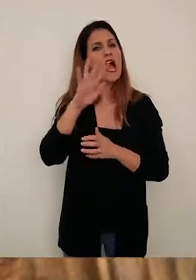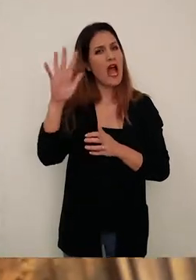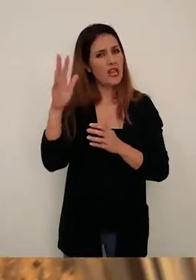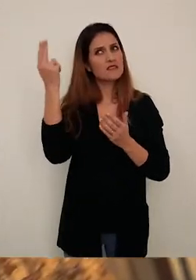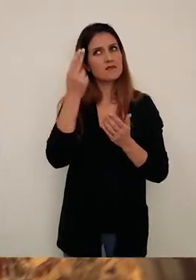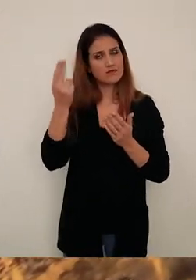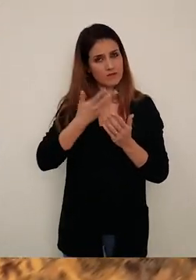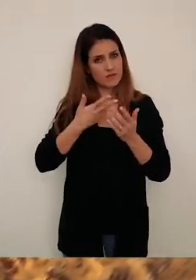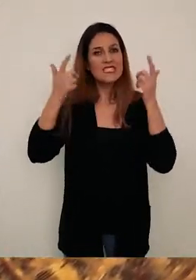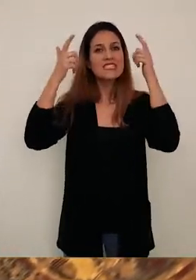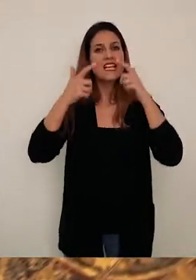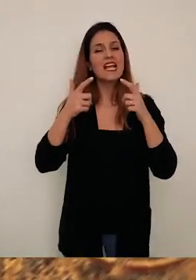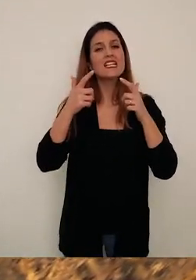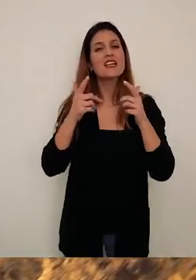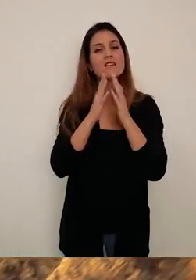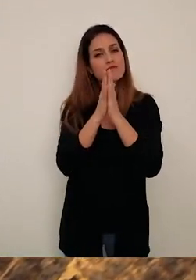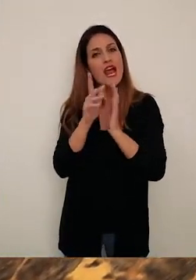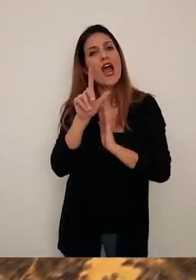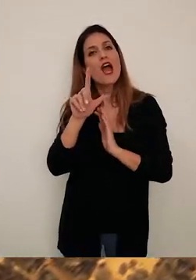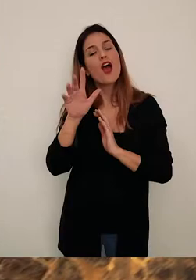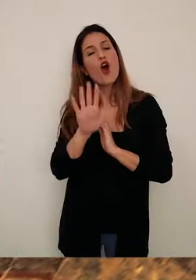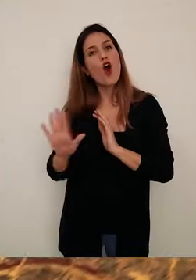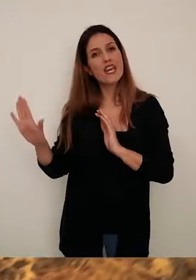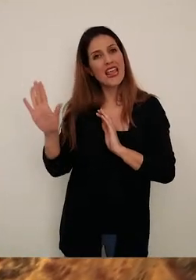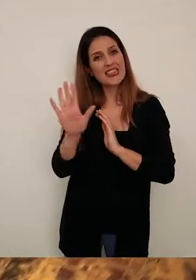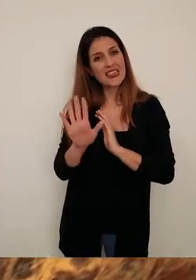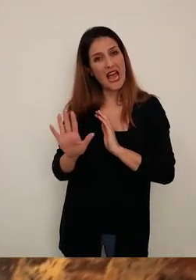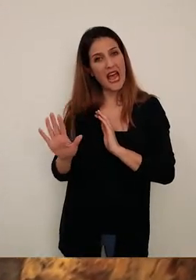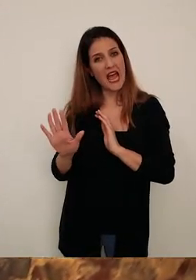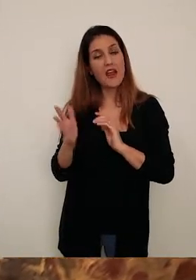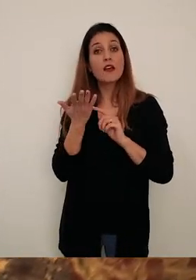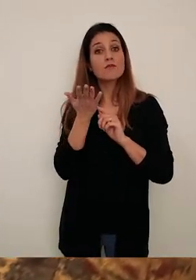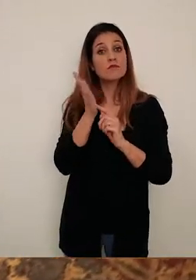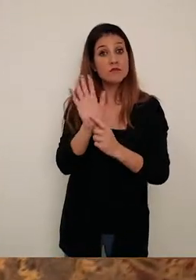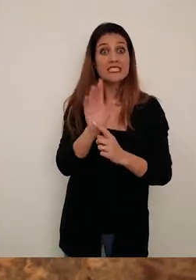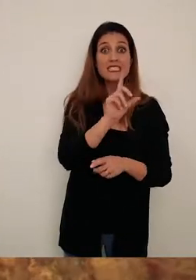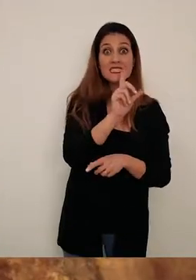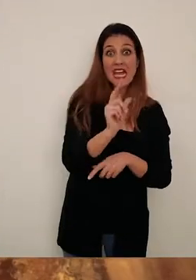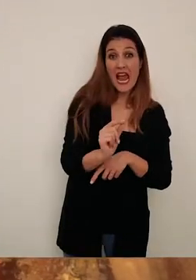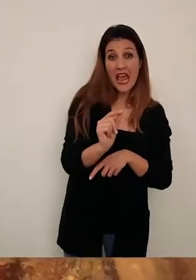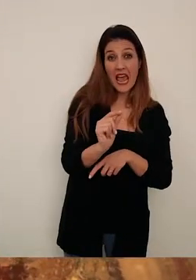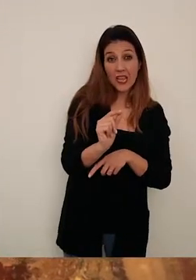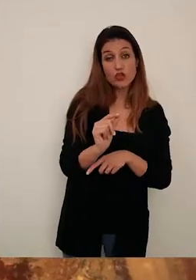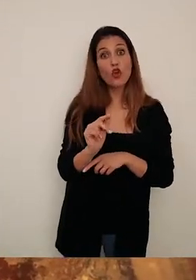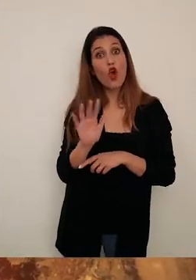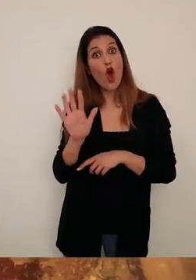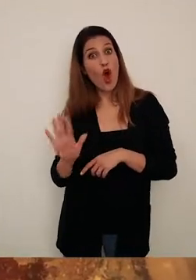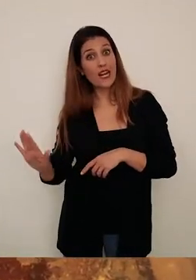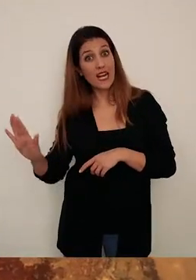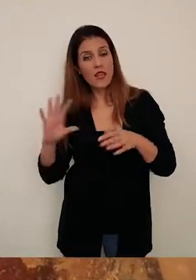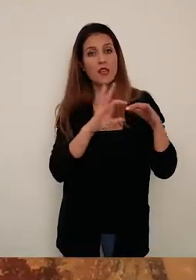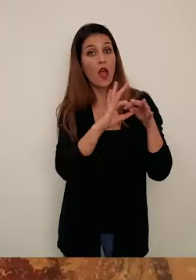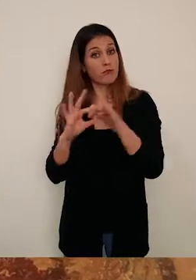Altri affreschi indicano santi della liturgia orientale, dimostrando il profondo passato che il Salento ebbe con culture